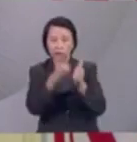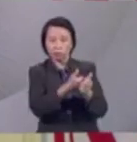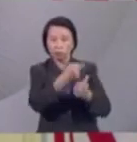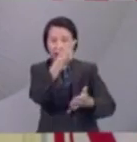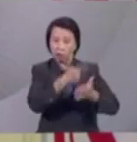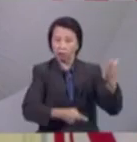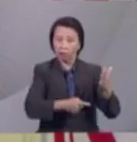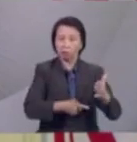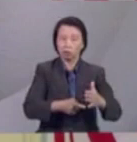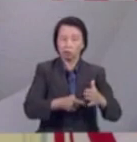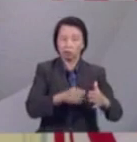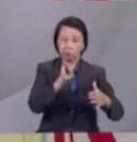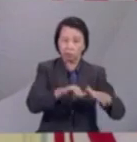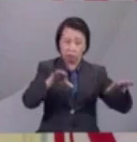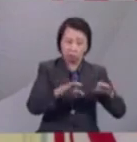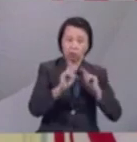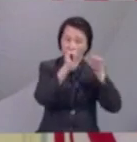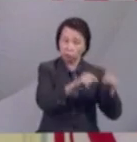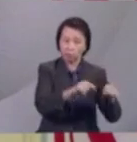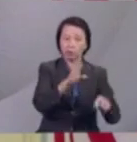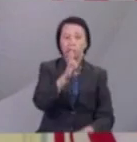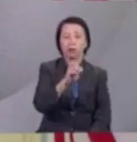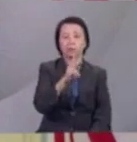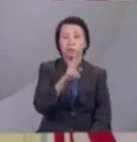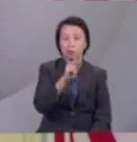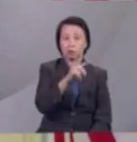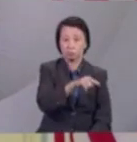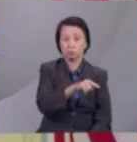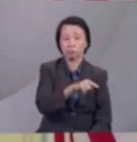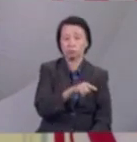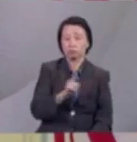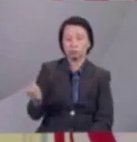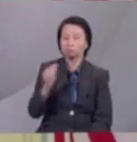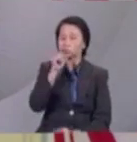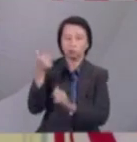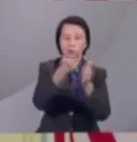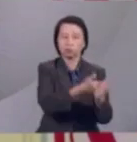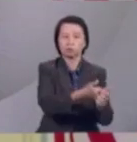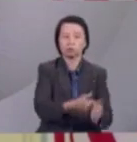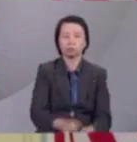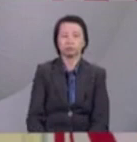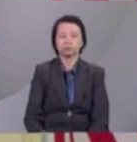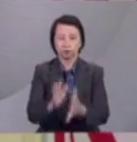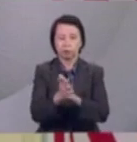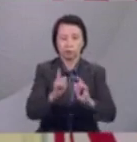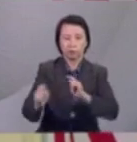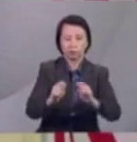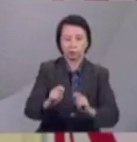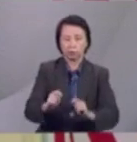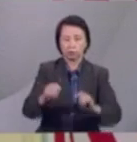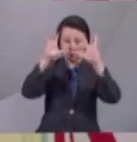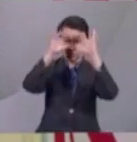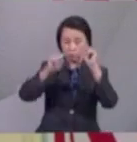di garis panduan yang dikeluar, mengikut garis panduan yang dikeluarkan oleh MKN. Jadi tindakan majikan